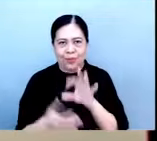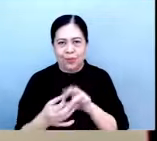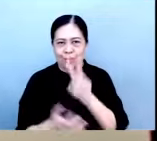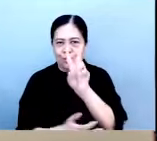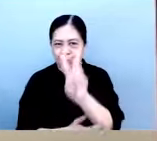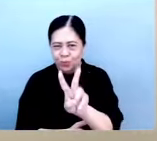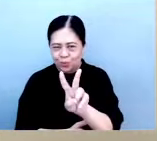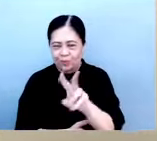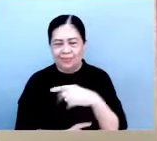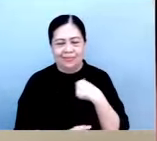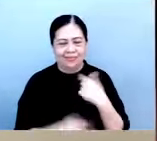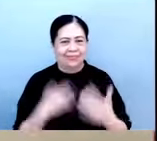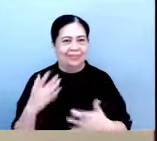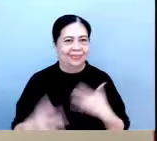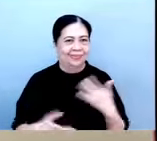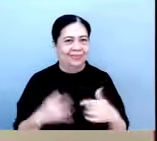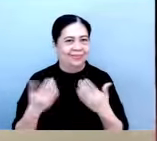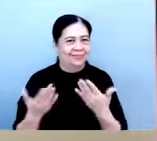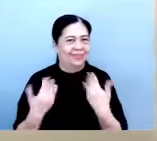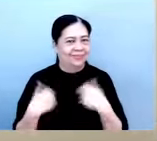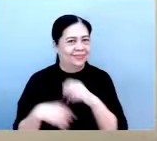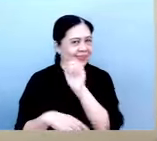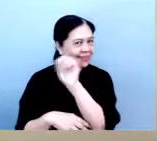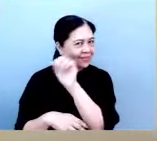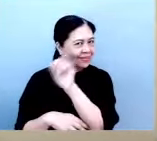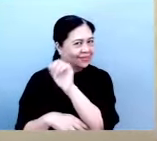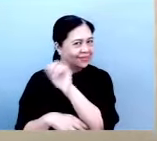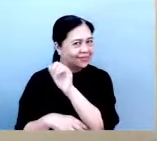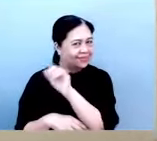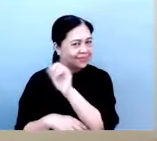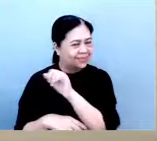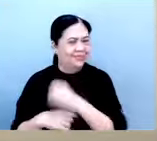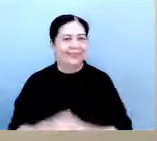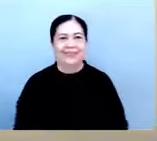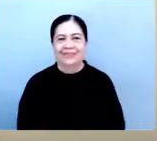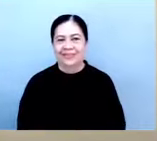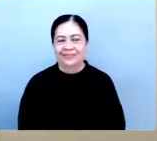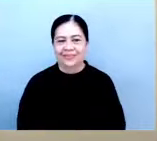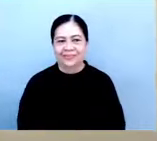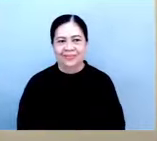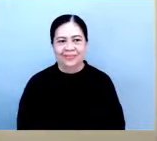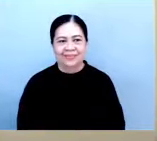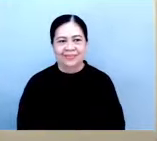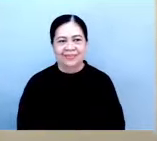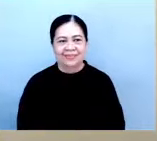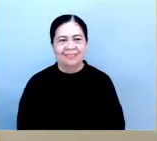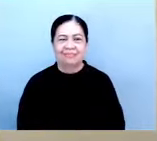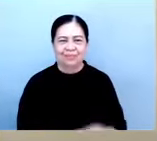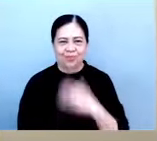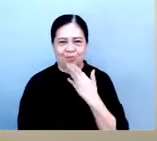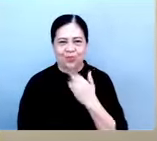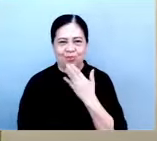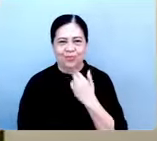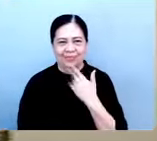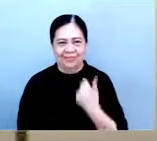excited na ako kaya eto, kumatok na tayo. Ang tamis ng guest natin today. Woo!